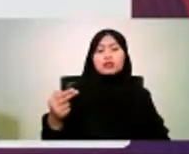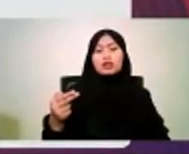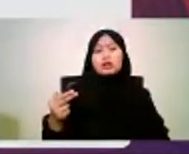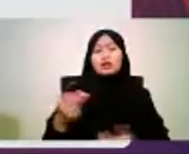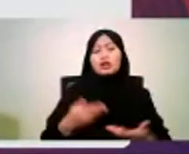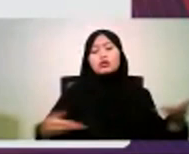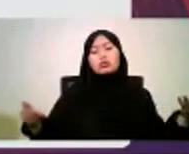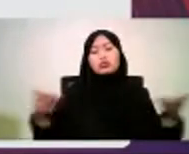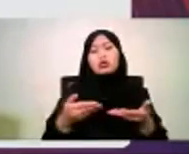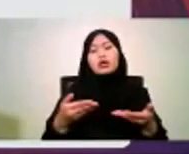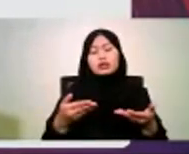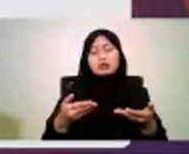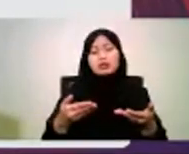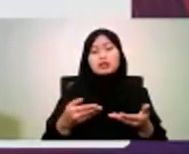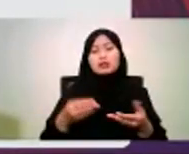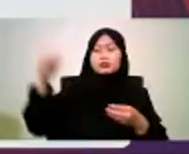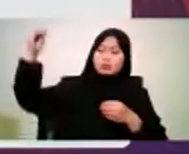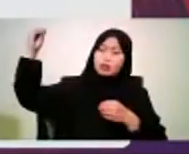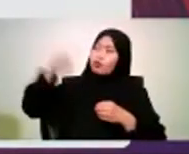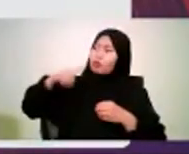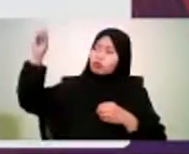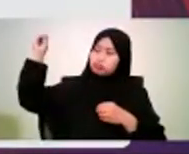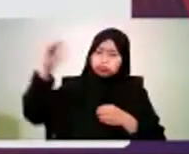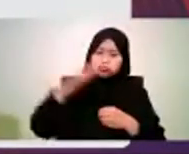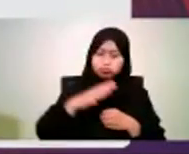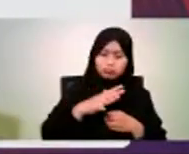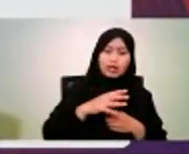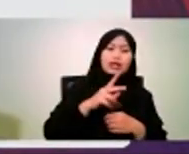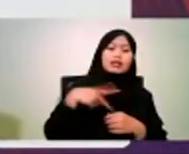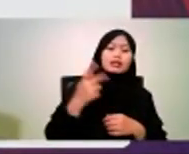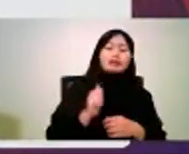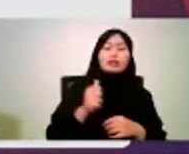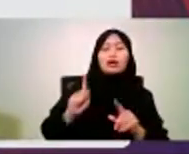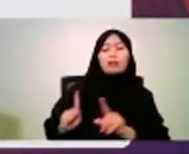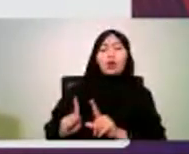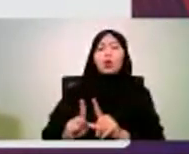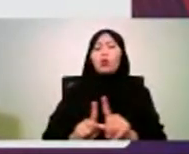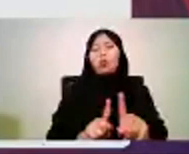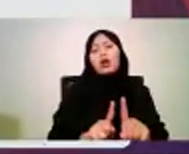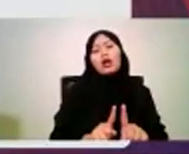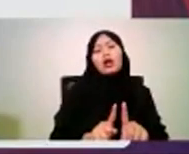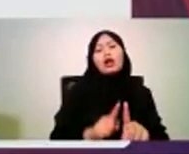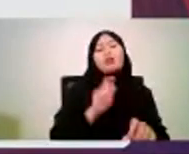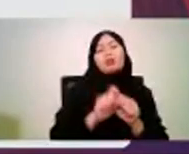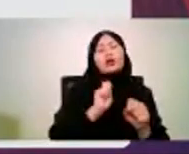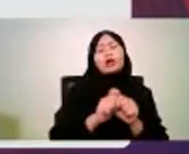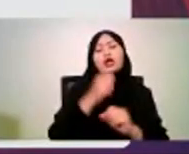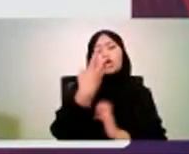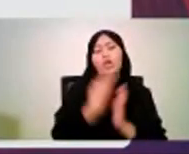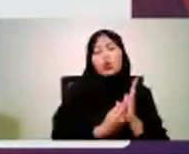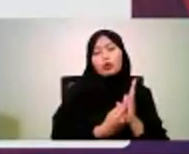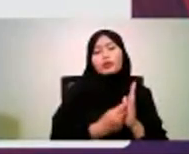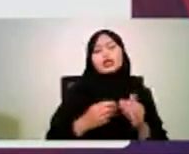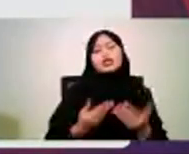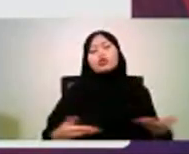kondisi yang dirahmati Allah sehingga kita bisa mengawal pemulihan ekonomi dengan kondisi yang